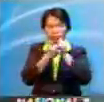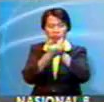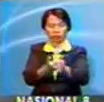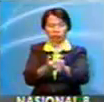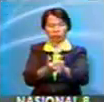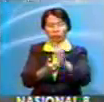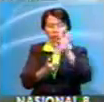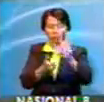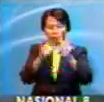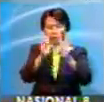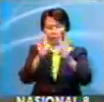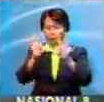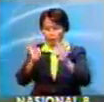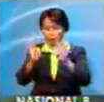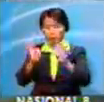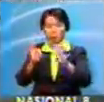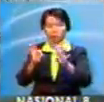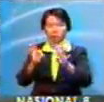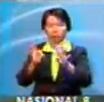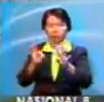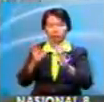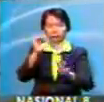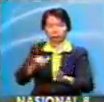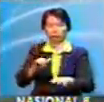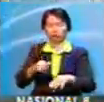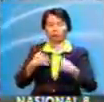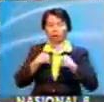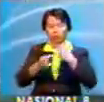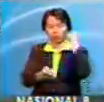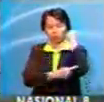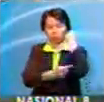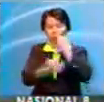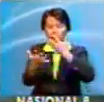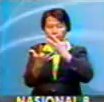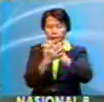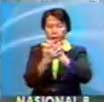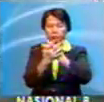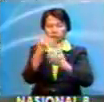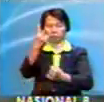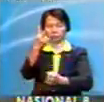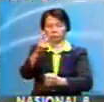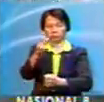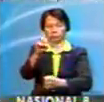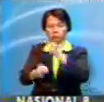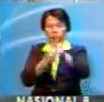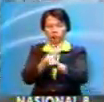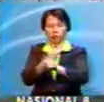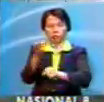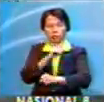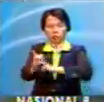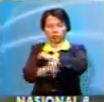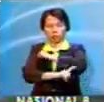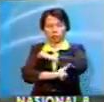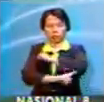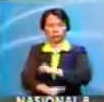Seksyen 489B Kanun Keseksaan yang memperuntukkan hukuman penjara maksimum 20 tahun dan